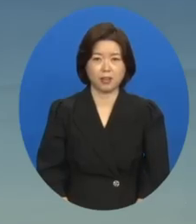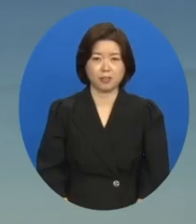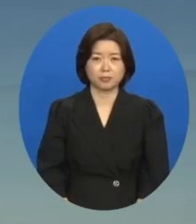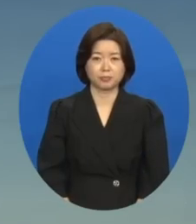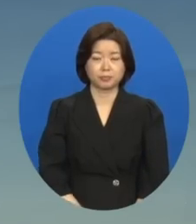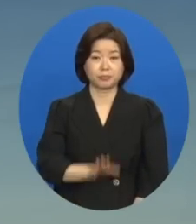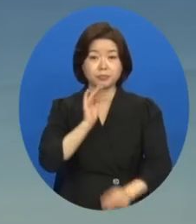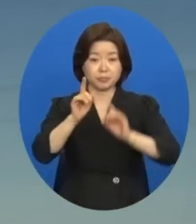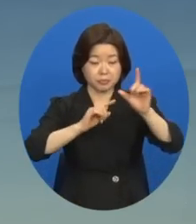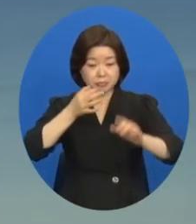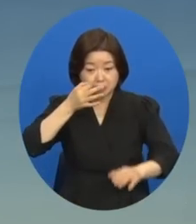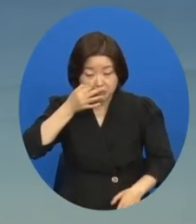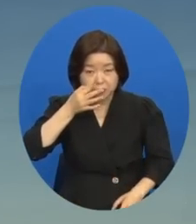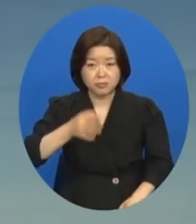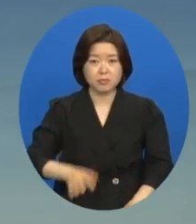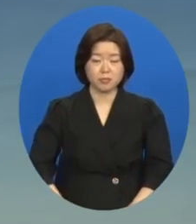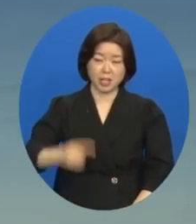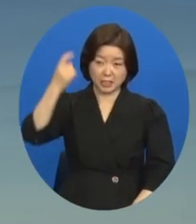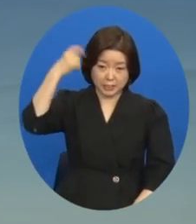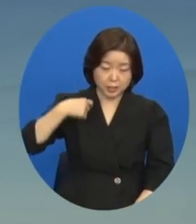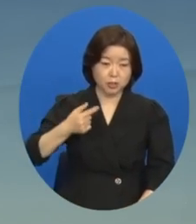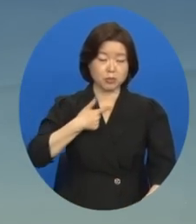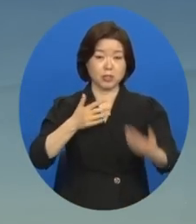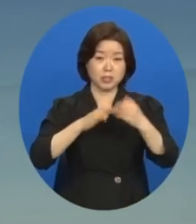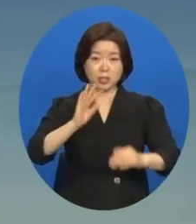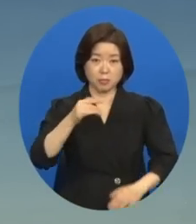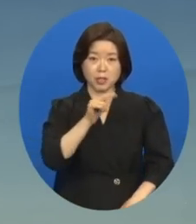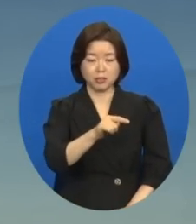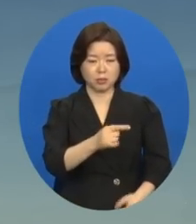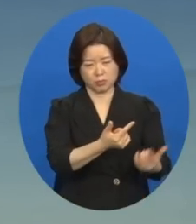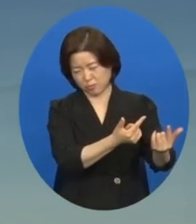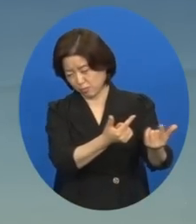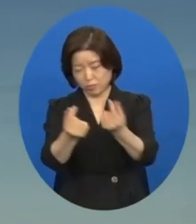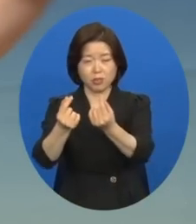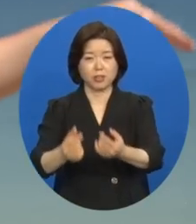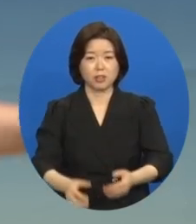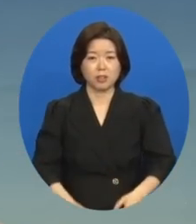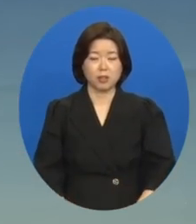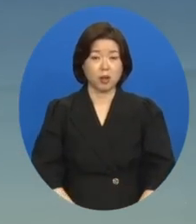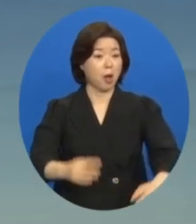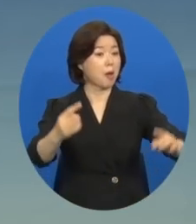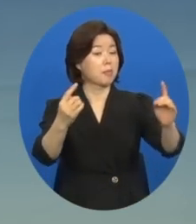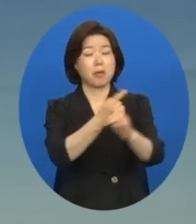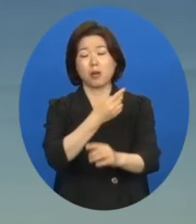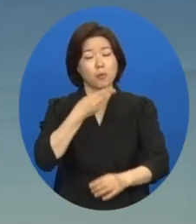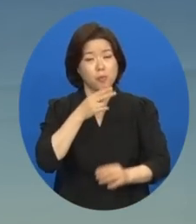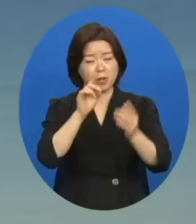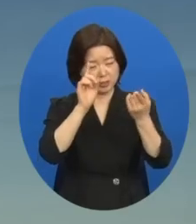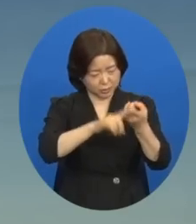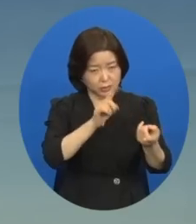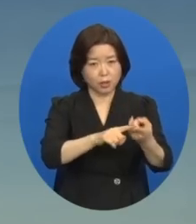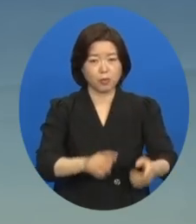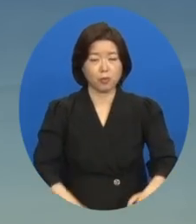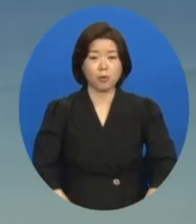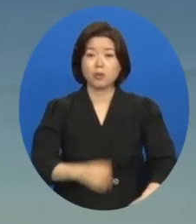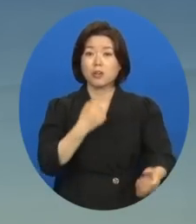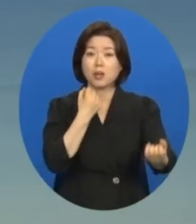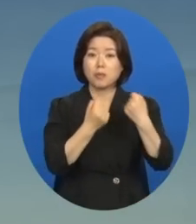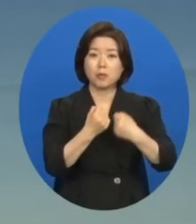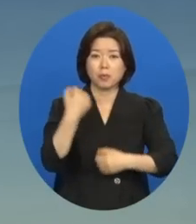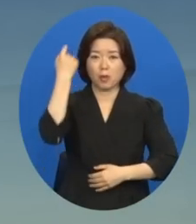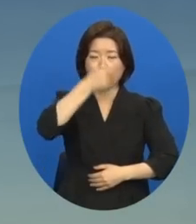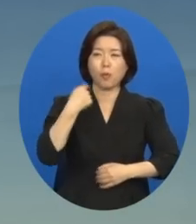현실에 보여지고 느껴지고 체험되는 것은 똑같아요. 바뀐 게 없어요. 그런데도 불구하고